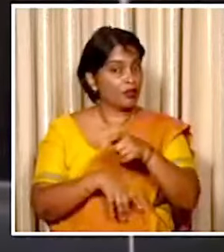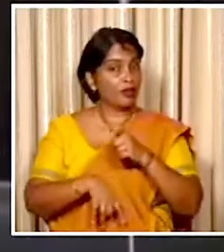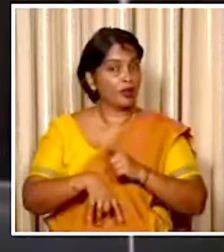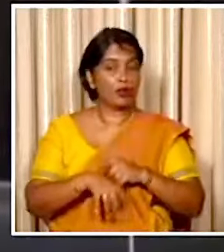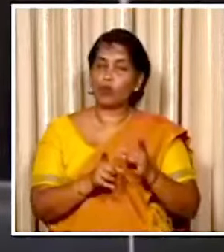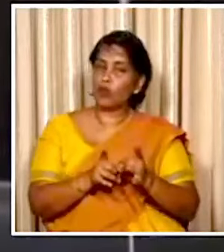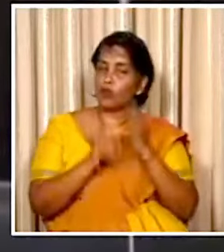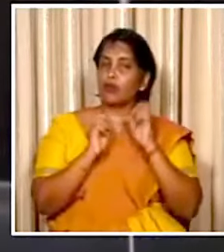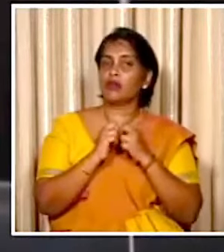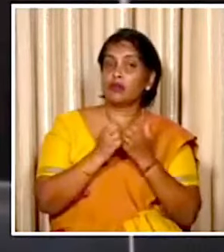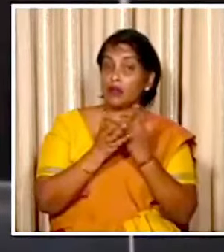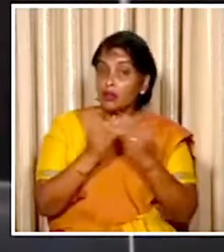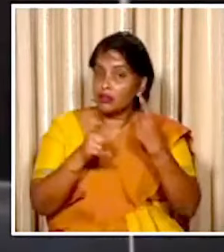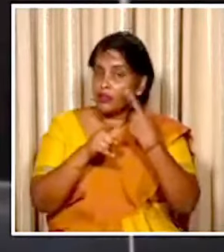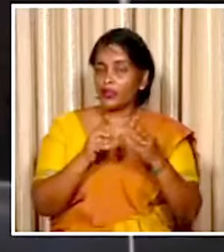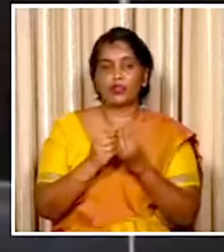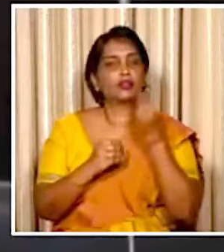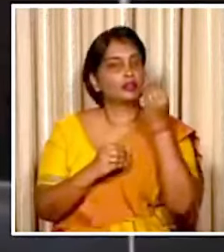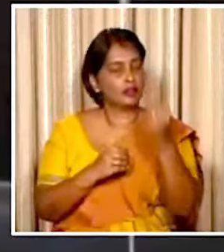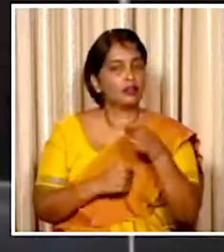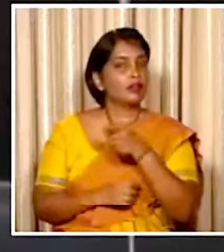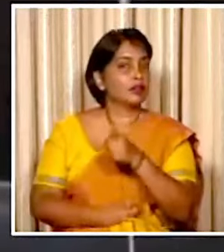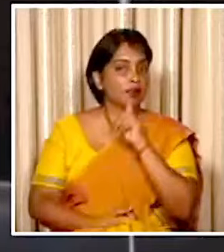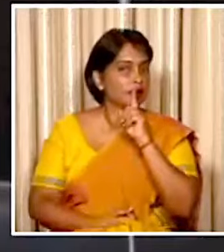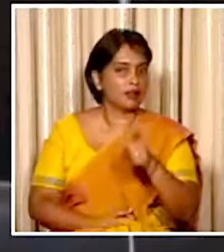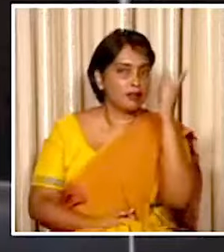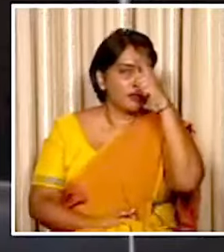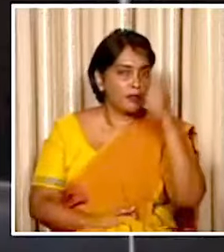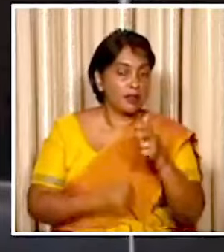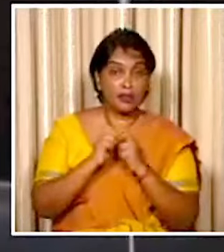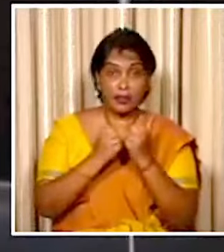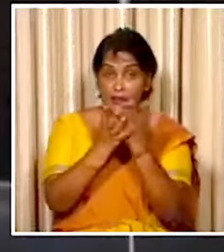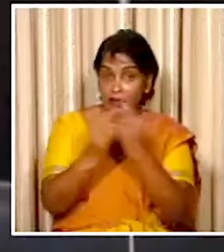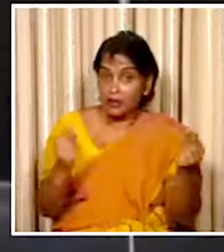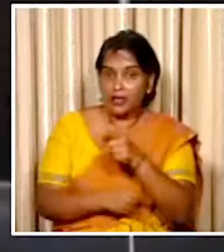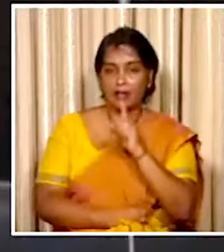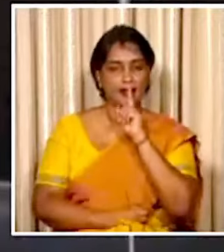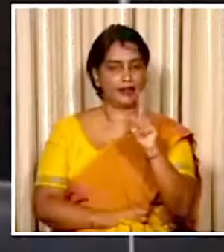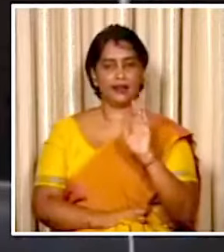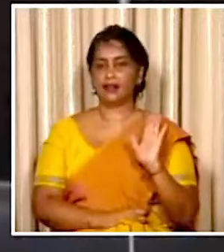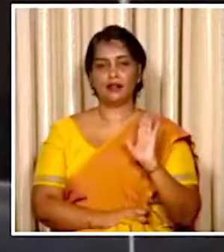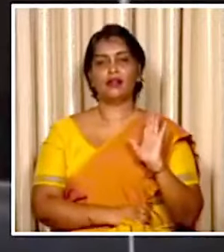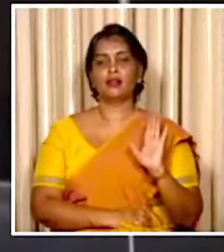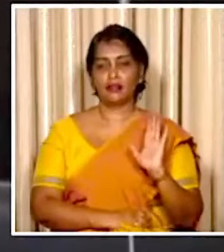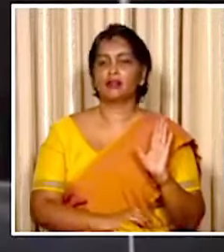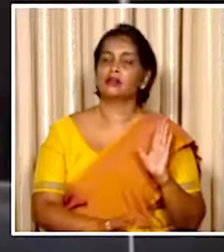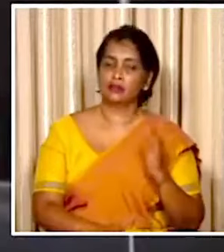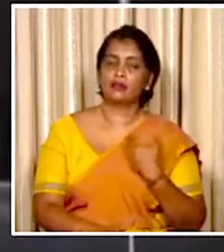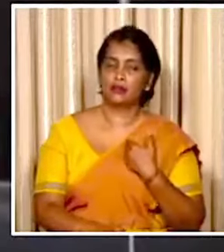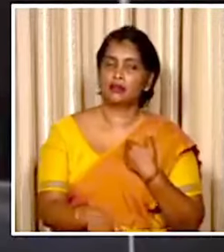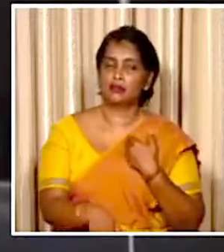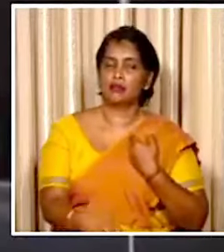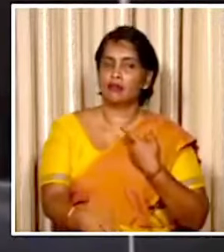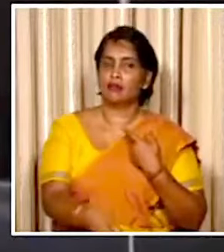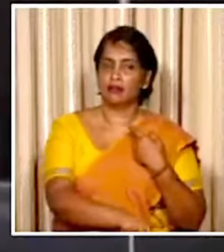අදාළ විසඳුම පමණක් දුන්නා. ඒකෙන් අදහස් වෙන්නේ වැටුප් විෂමතාවය එතනින් ඉවරයි කියලා. ඒ නිසා මම මගේ